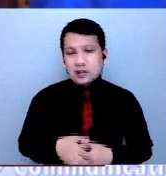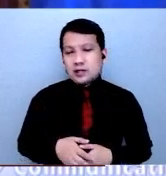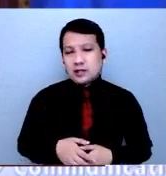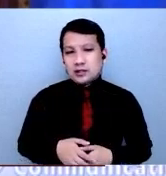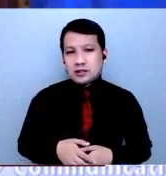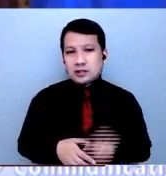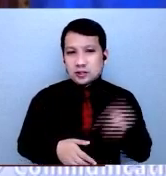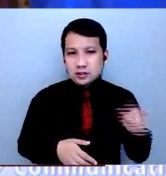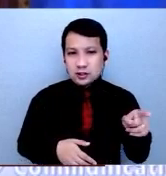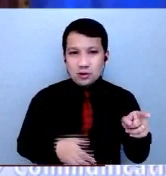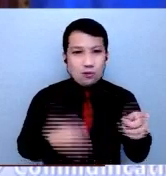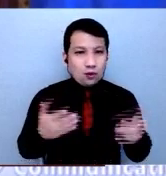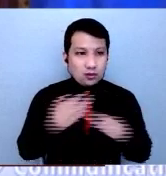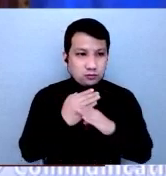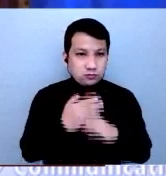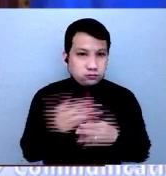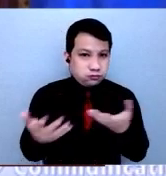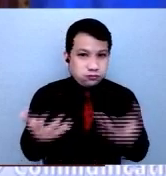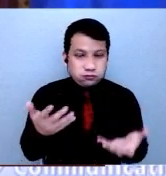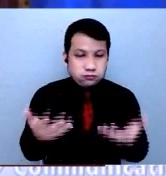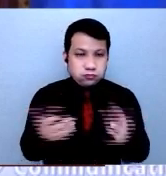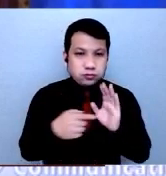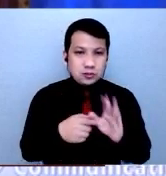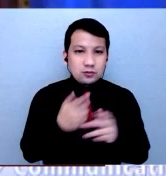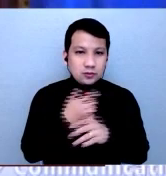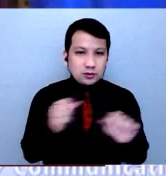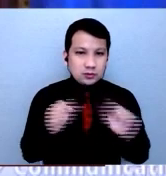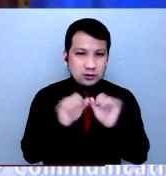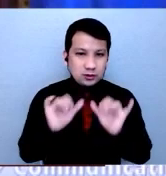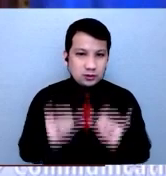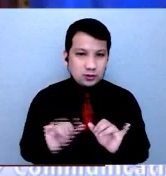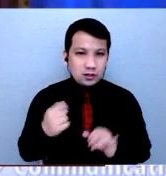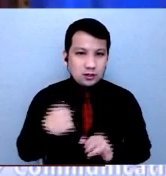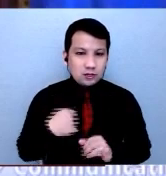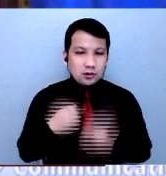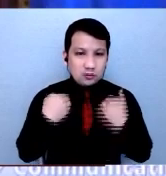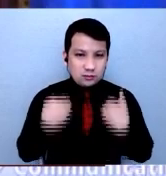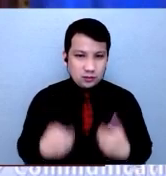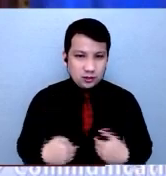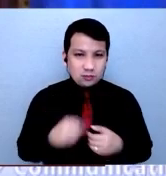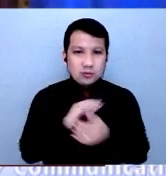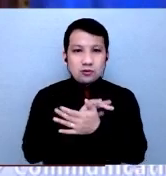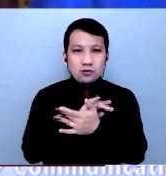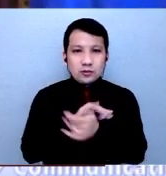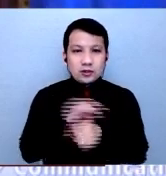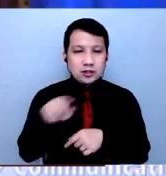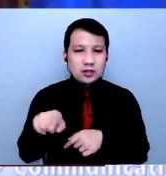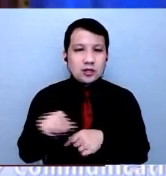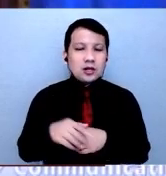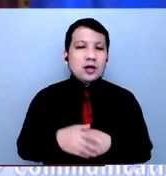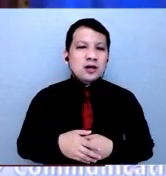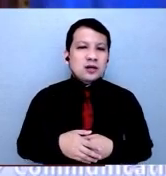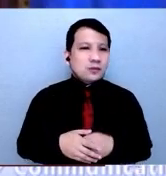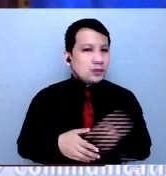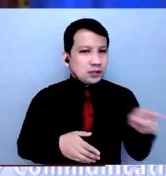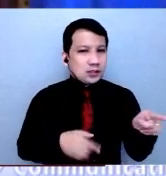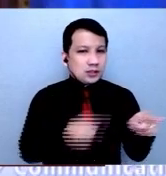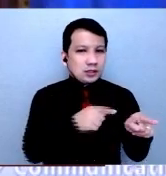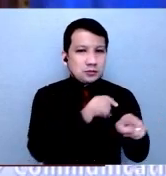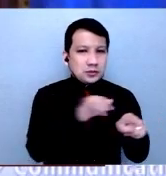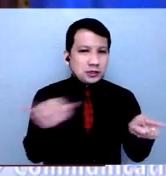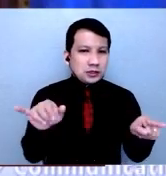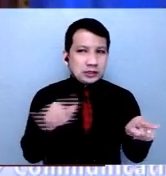have no defense mechanism in their system ng body sa COVID-19. Hindi katulad ng